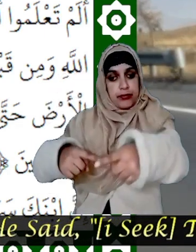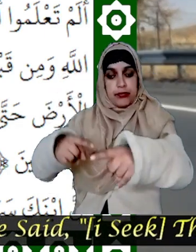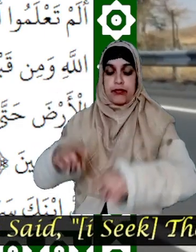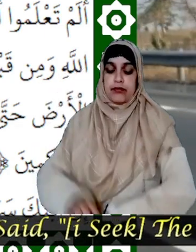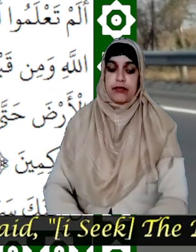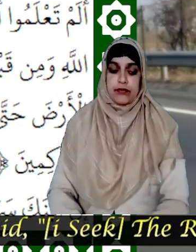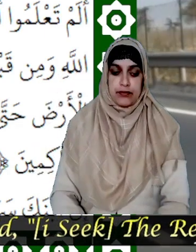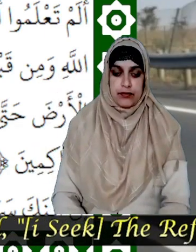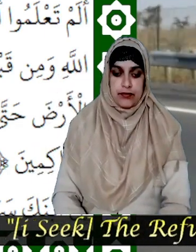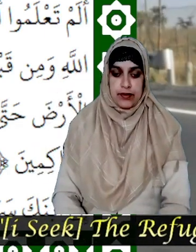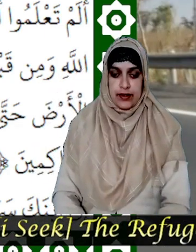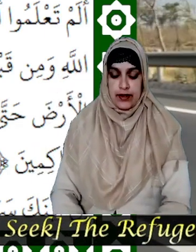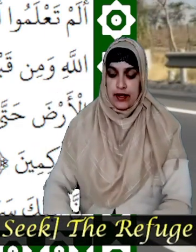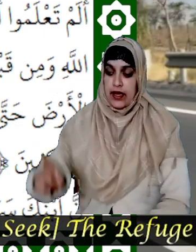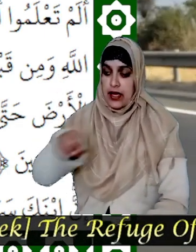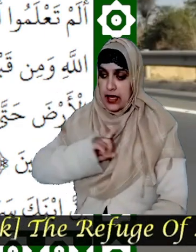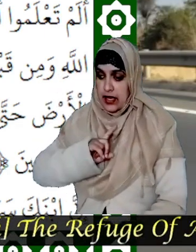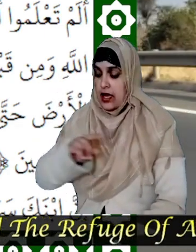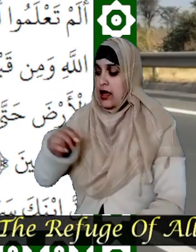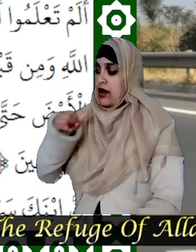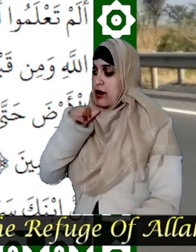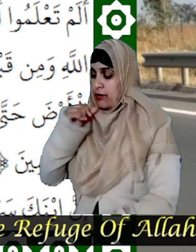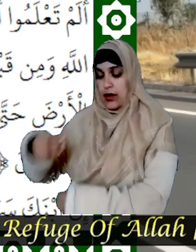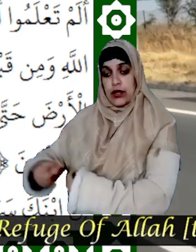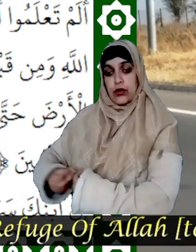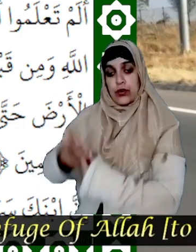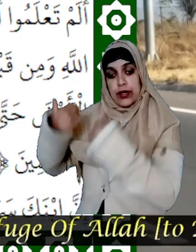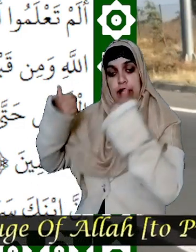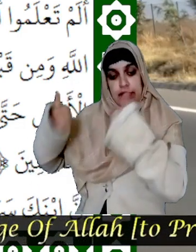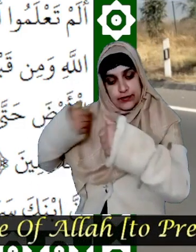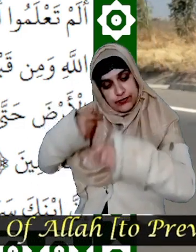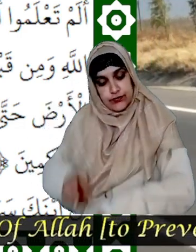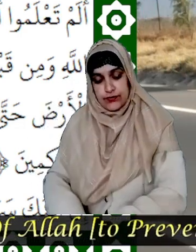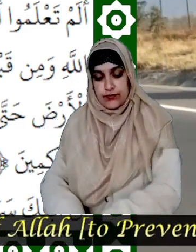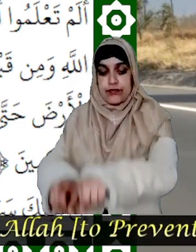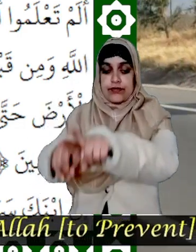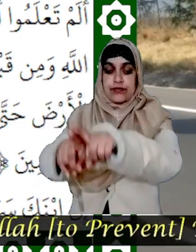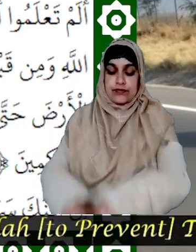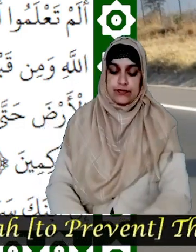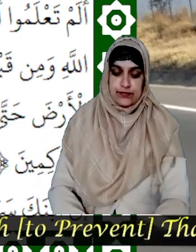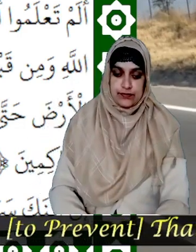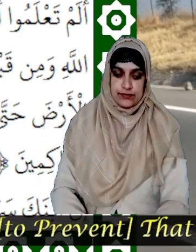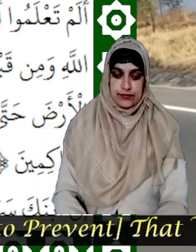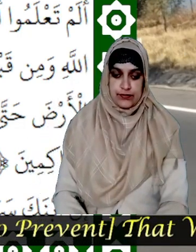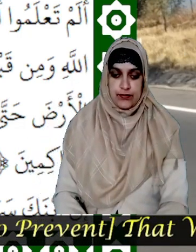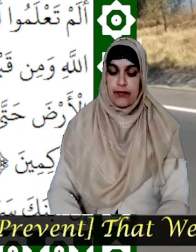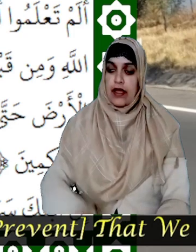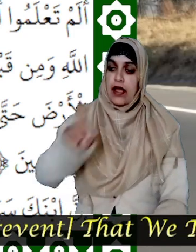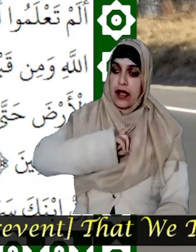قال أبا خيسنيهما أجتوني دين ارجعوا إلى